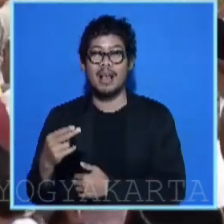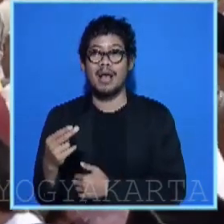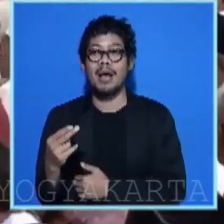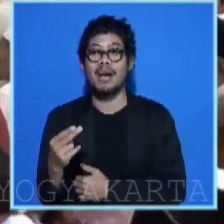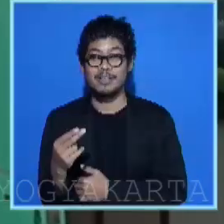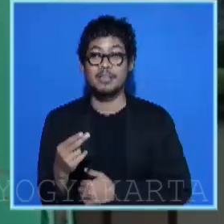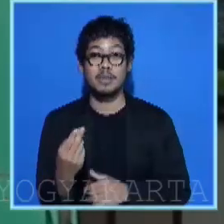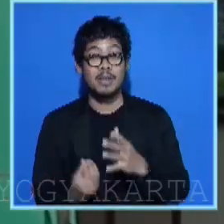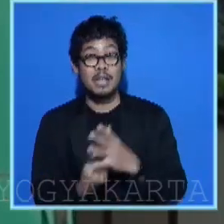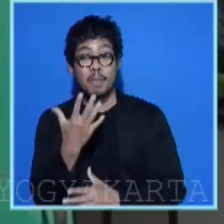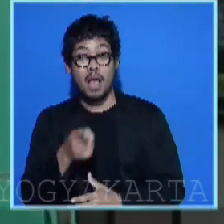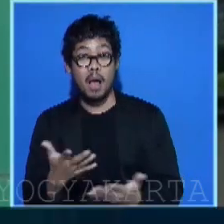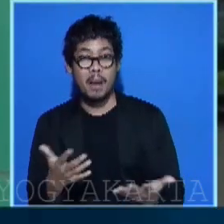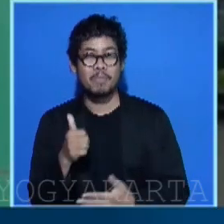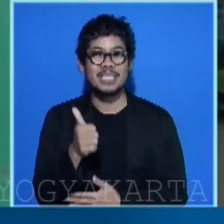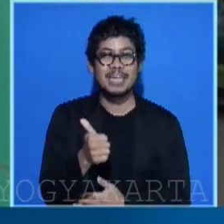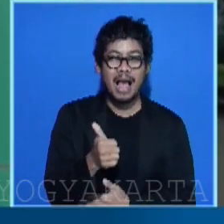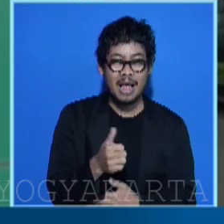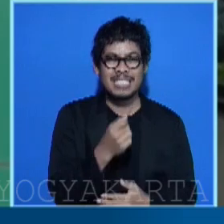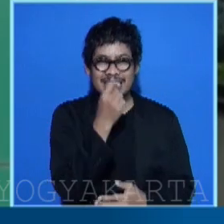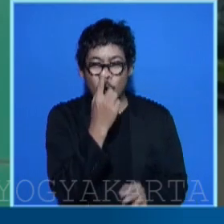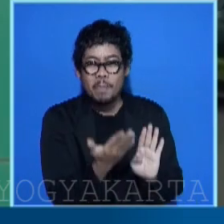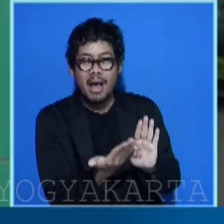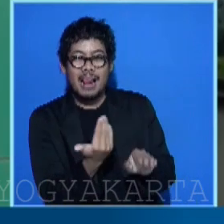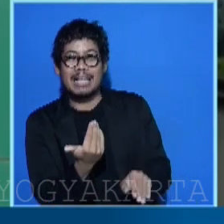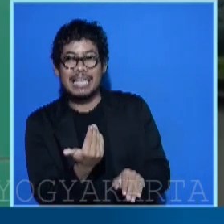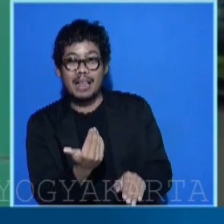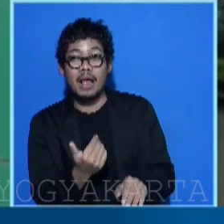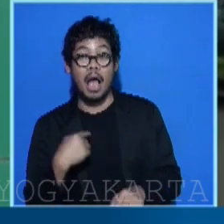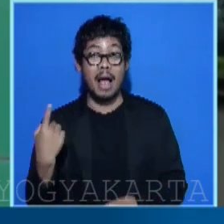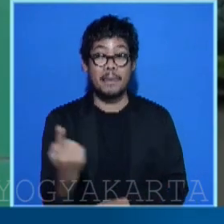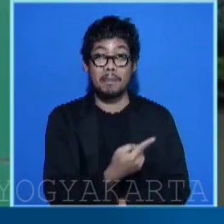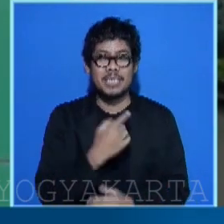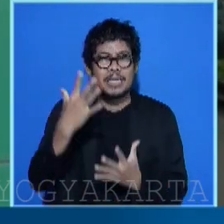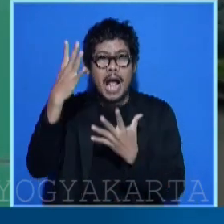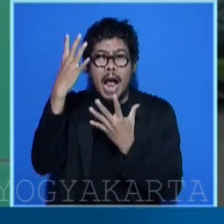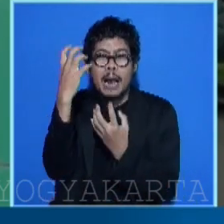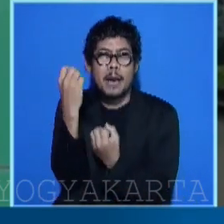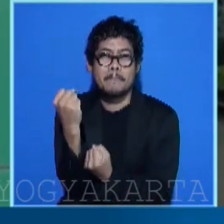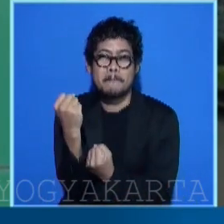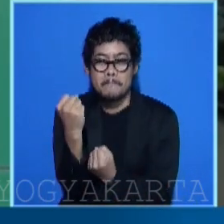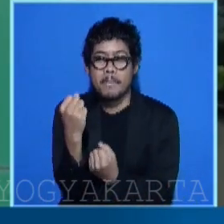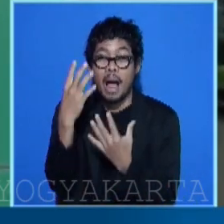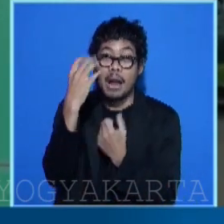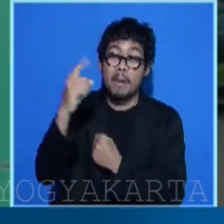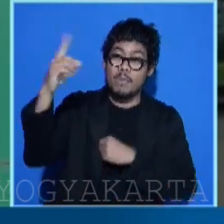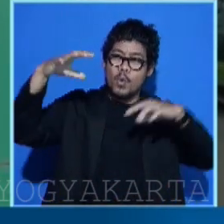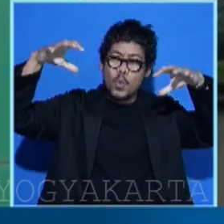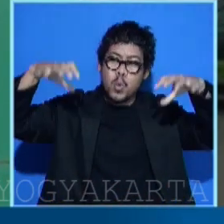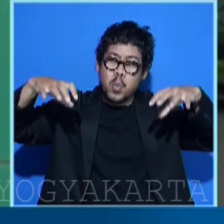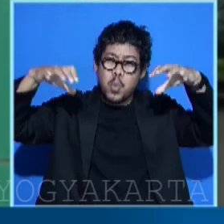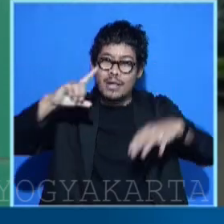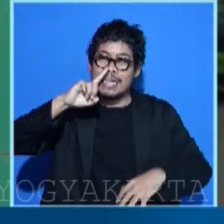akan hijau bahwa kita benar-benar berharapujan akan Sega diturunkan